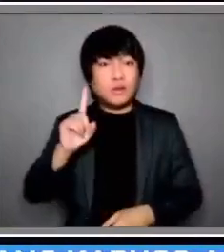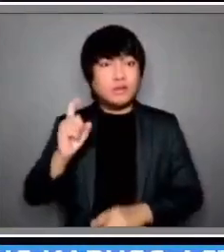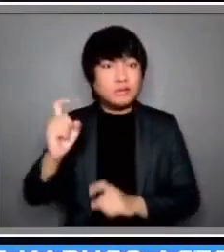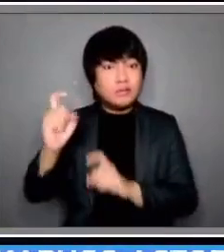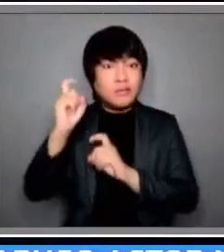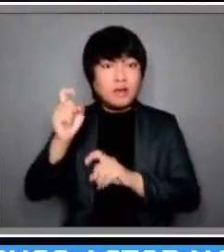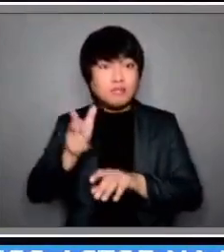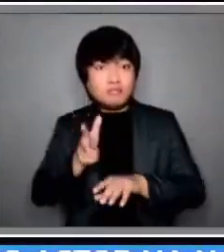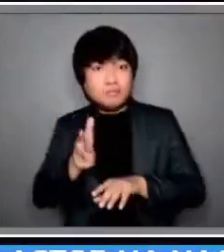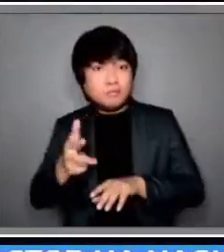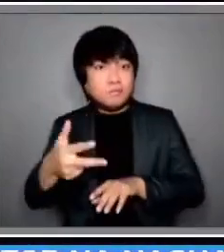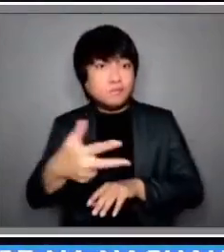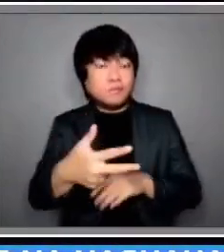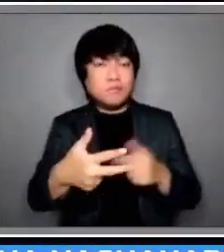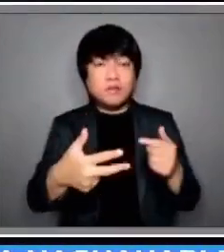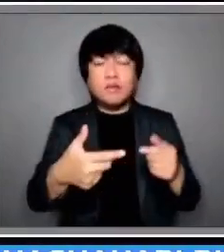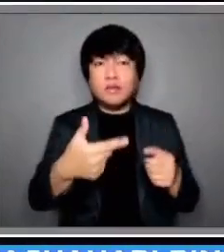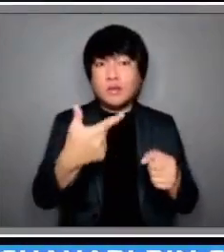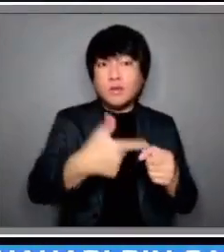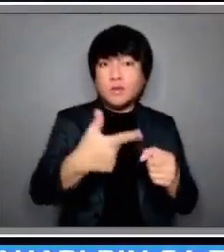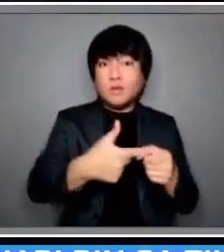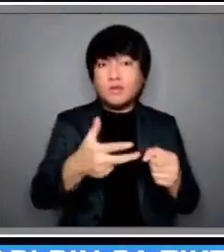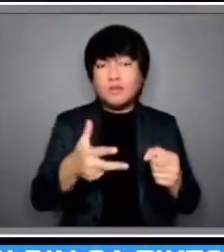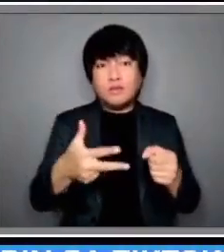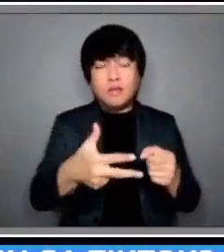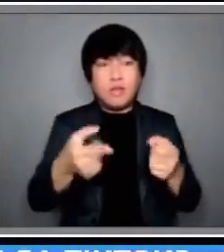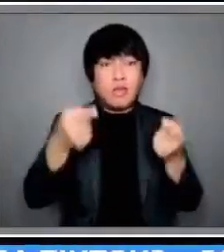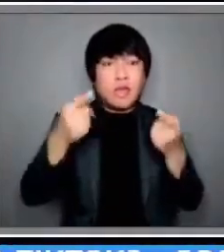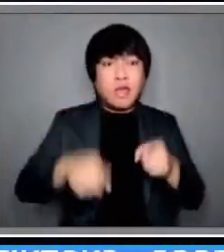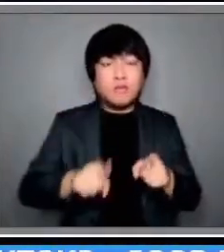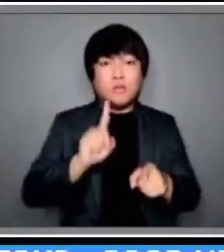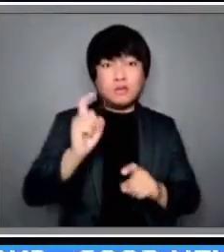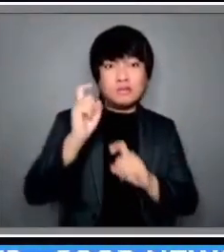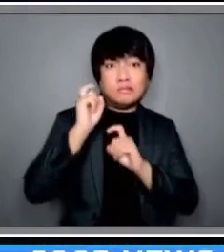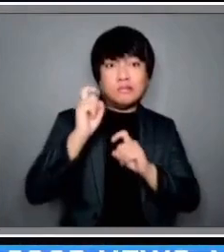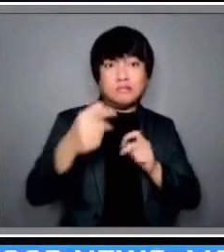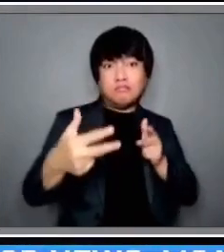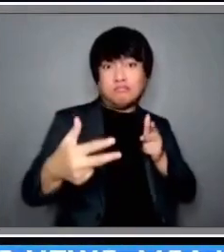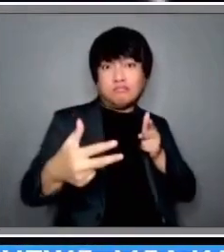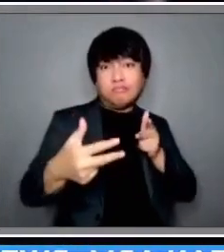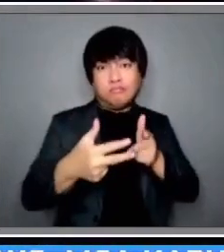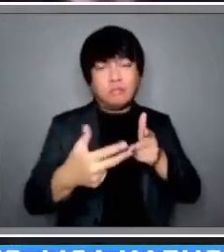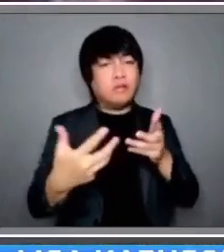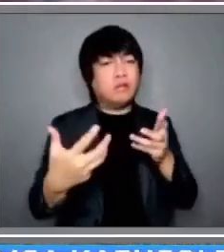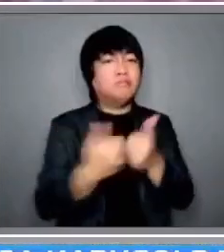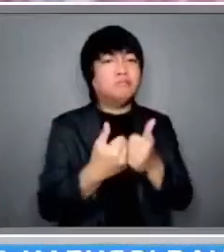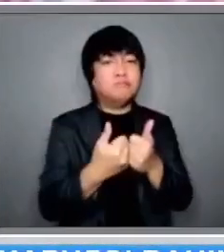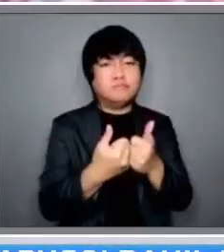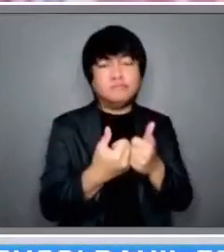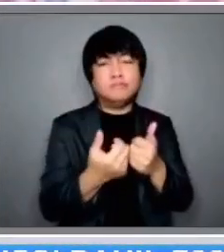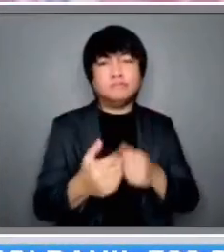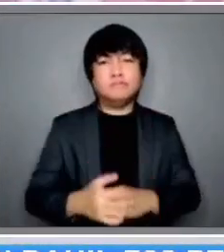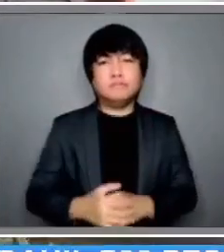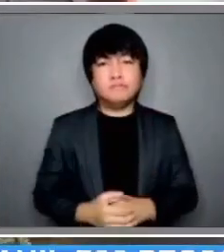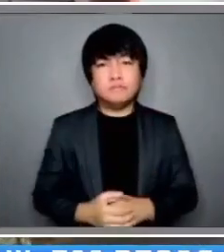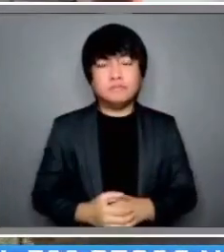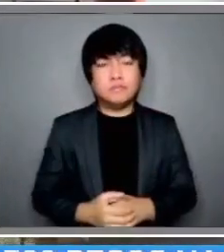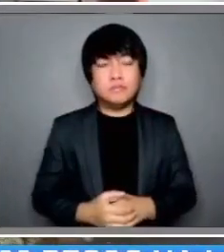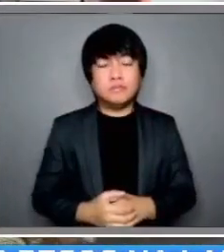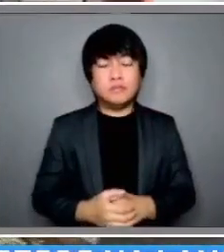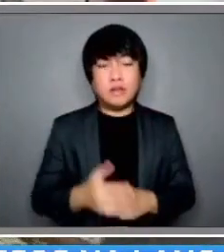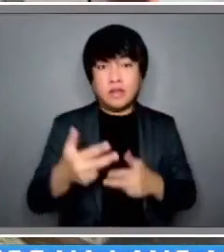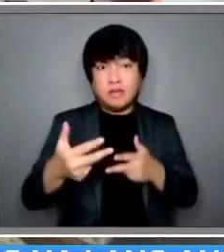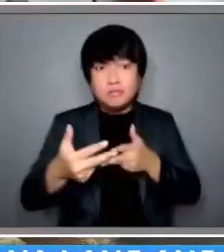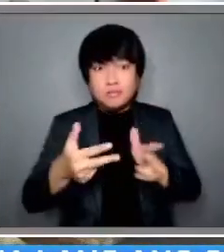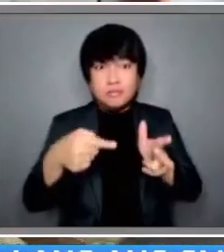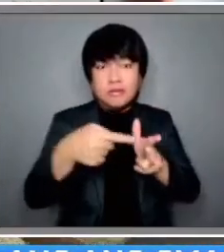gasolinahan nang magtangkang mag-overtake ang isa pang truck at sumalpok ito sa kasalubong na AUV. Nakaladkad ang